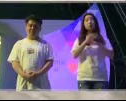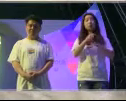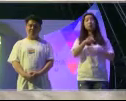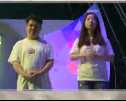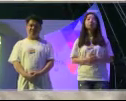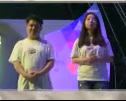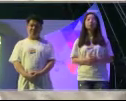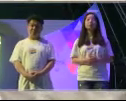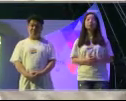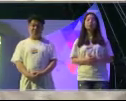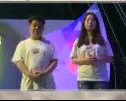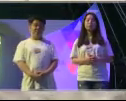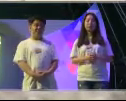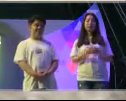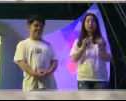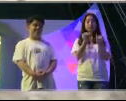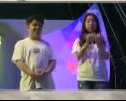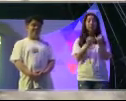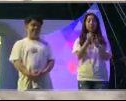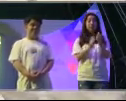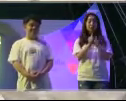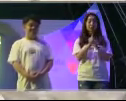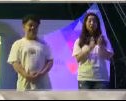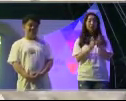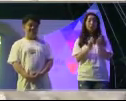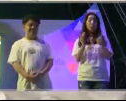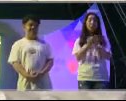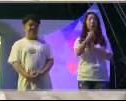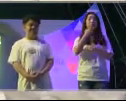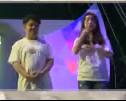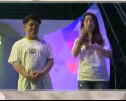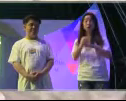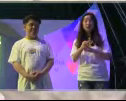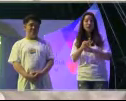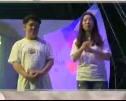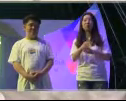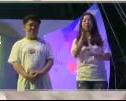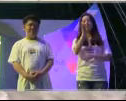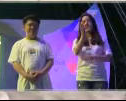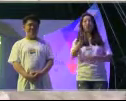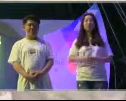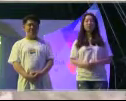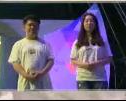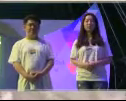또한 성소수자 인권 보장 없는 민주주의는 상상할 수 없습니다